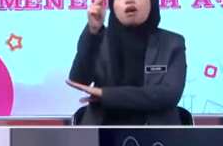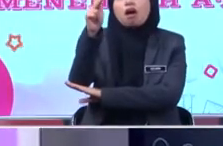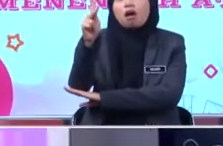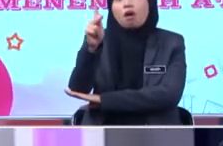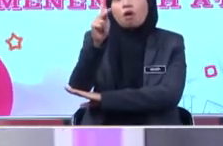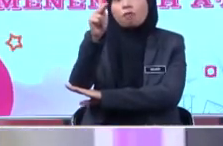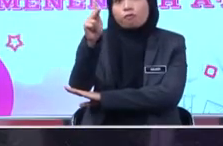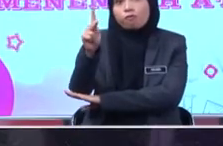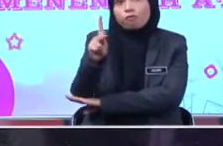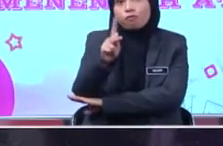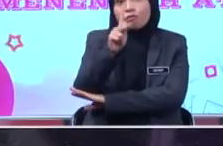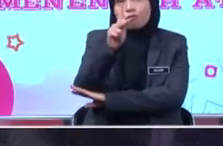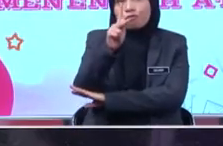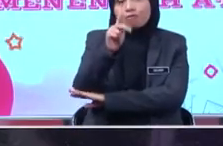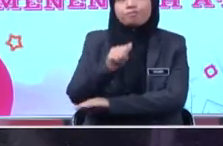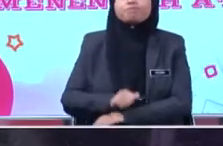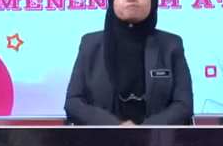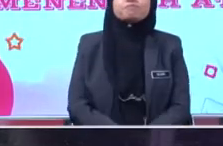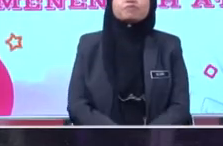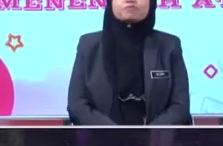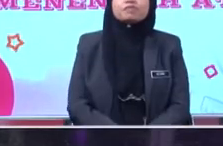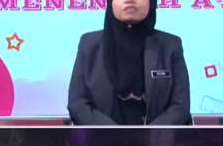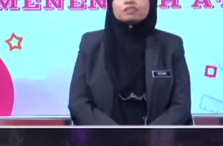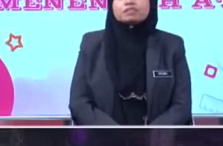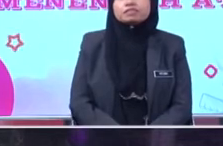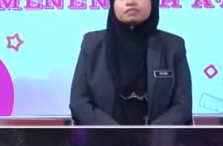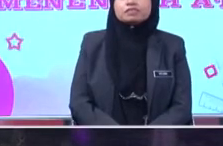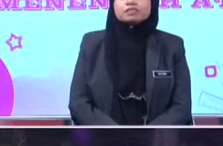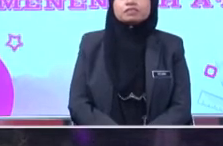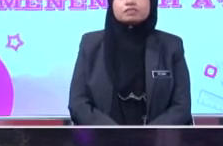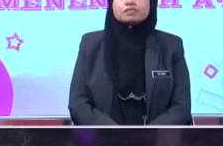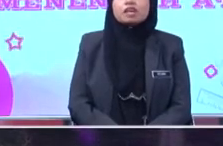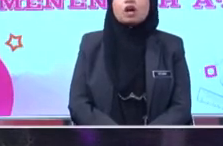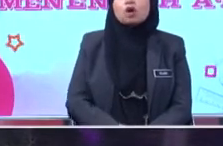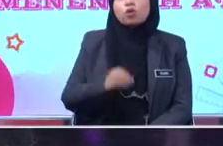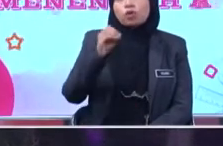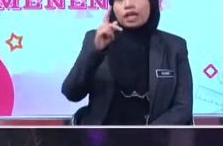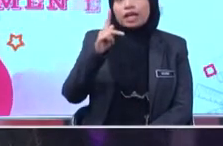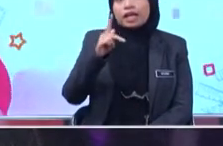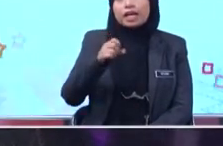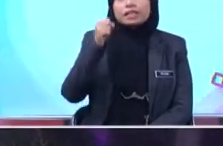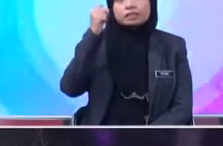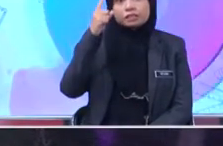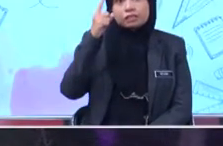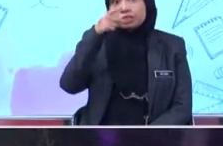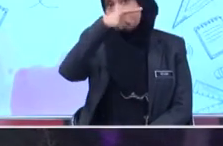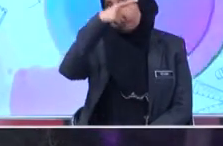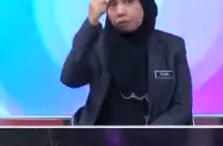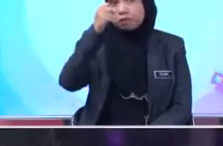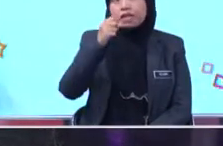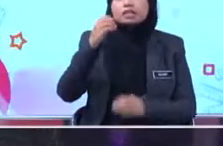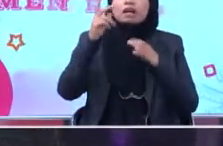percaya ya oke oke sebagai Rinda dapat menjawab soalan yang